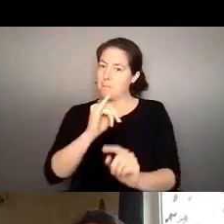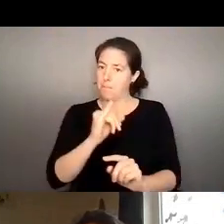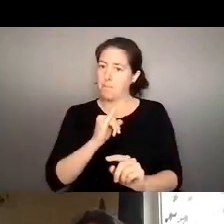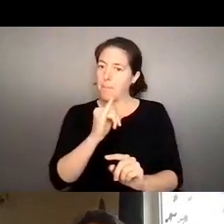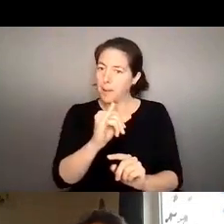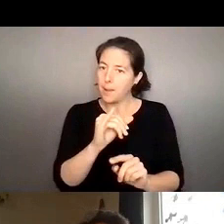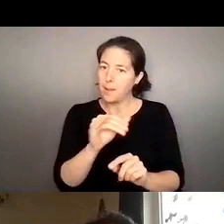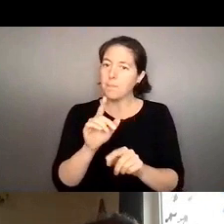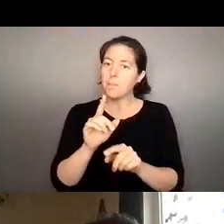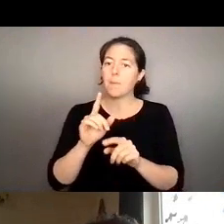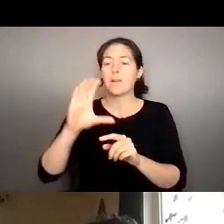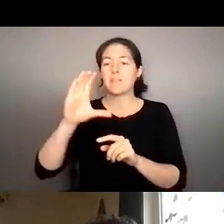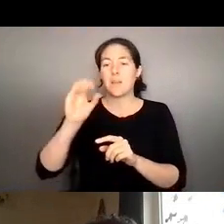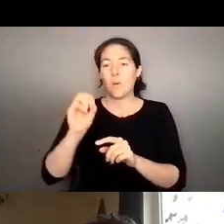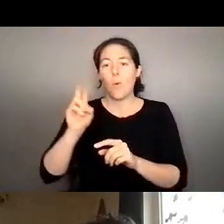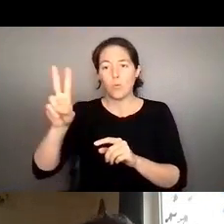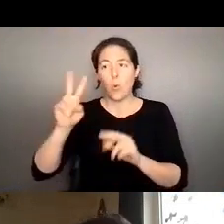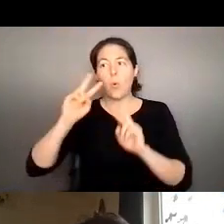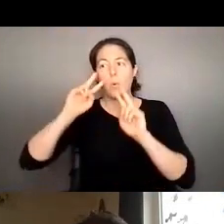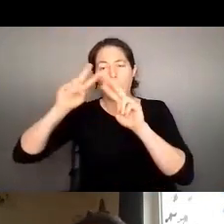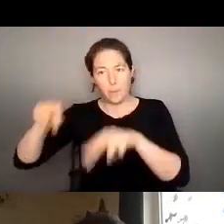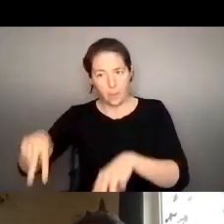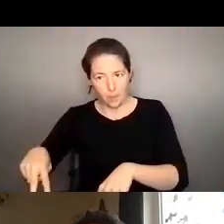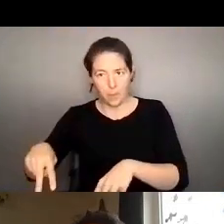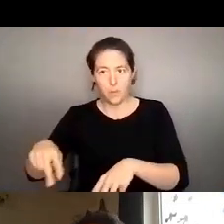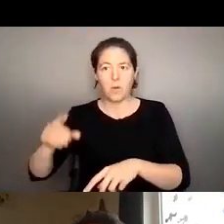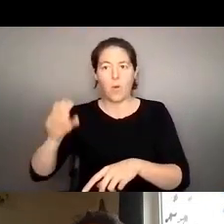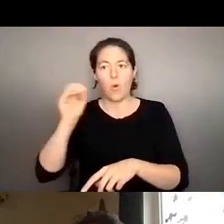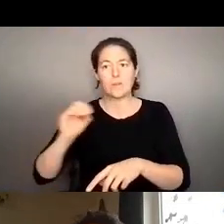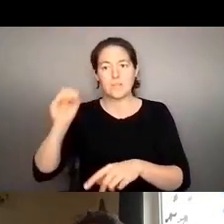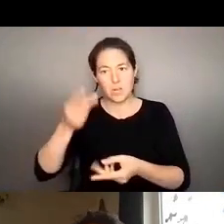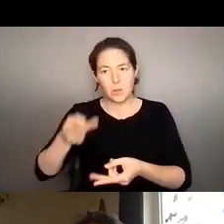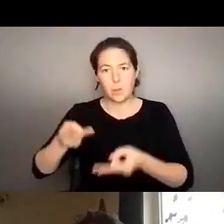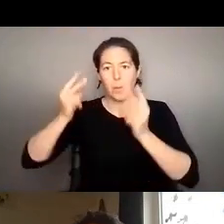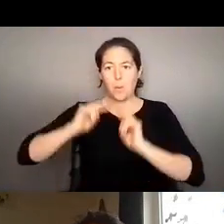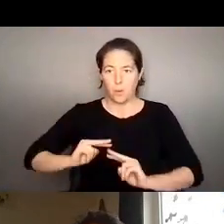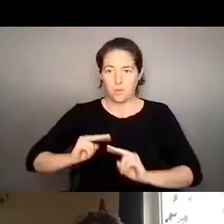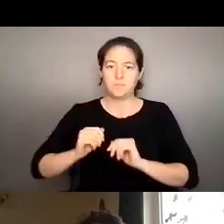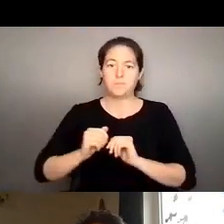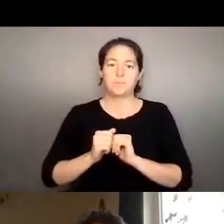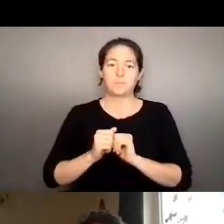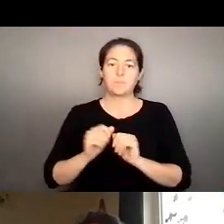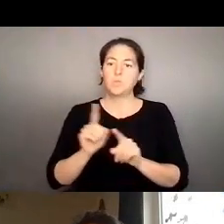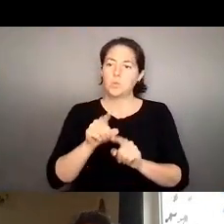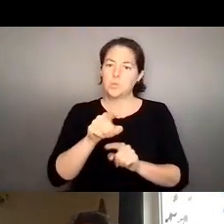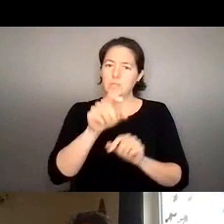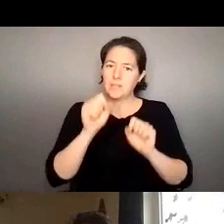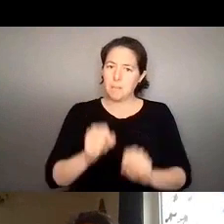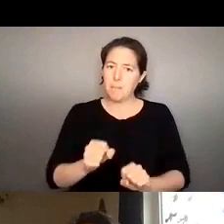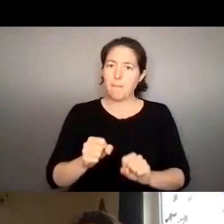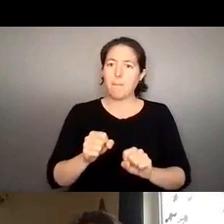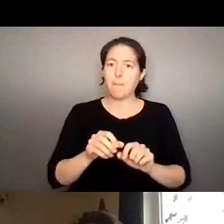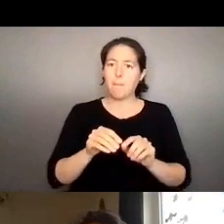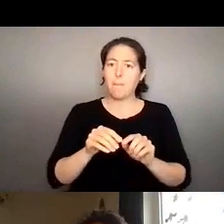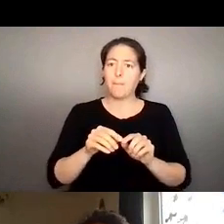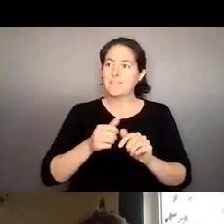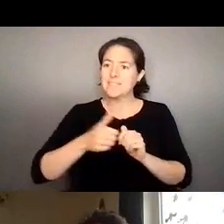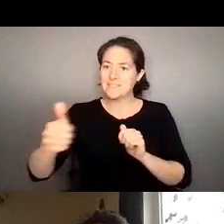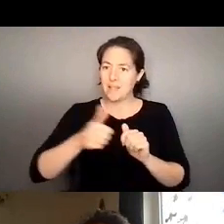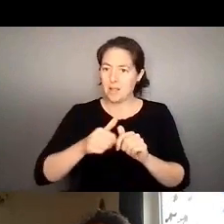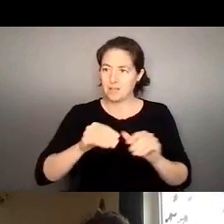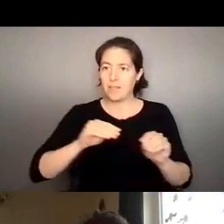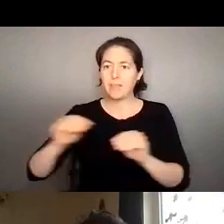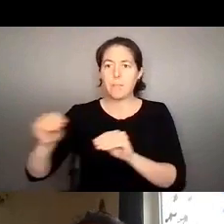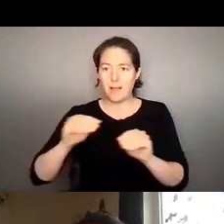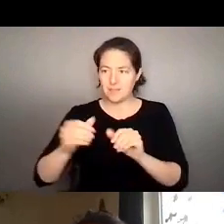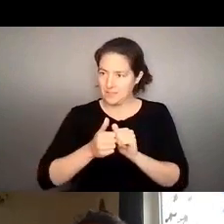dioxyde de carbone. C'est un organisme qui est capable de couvrir des très grandes distances, de se déplacer, et